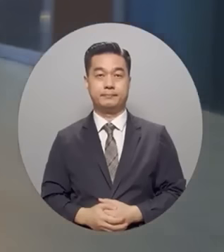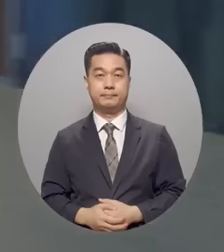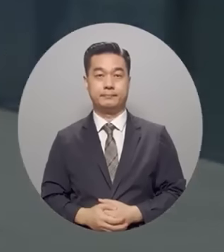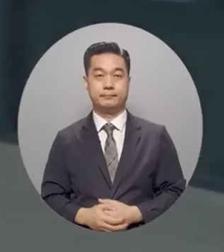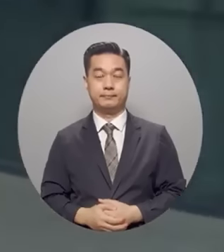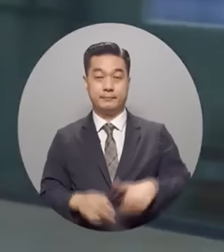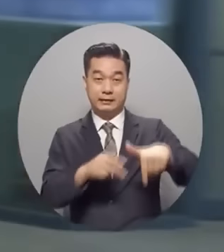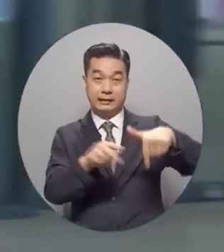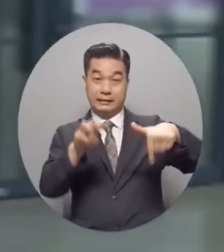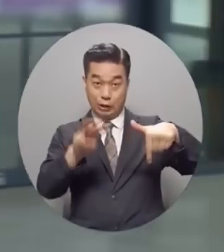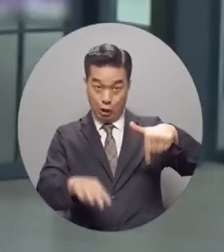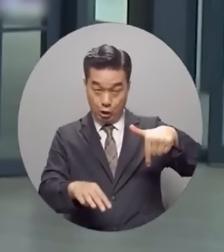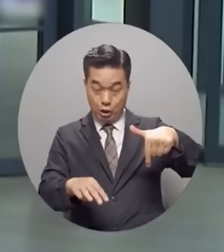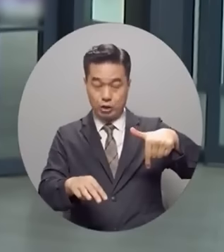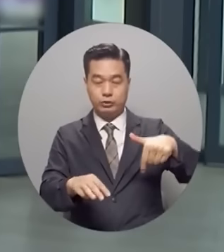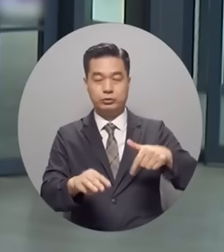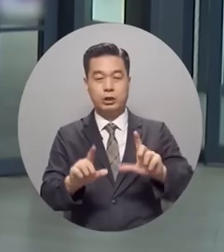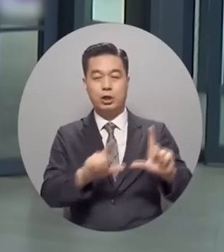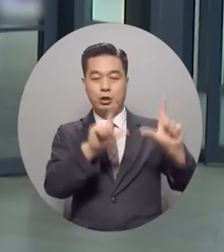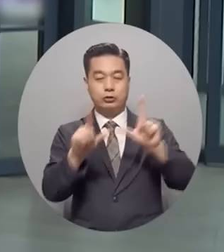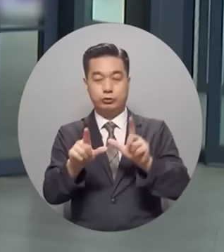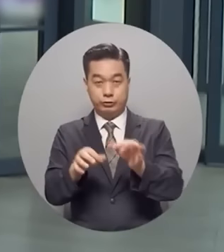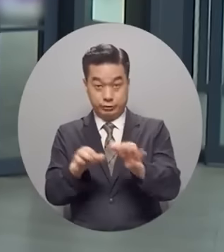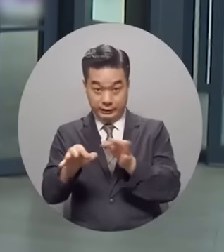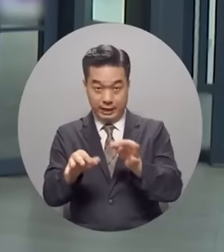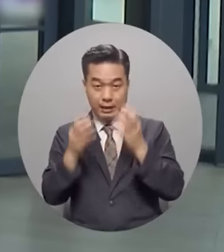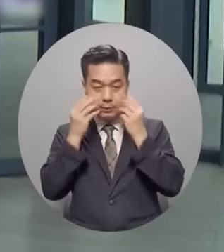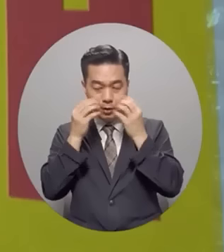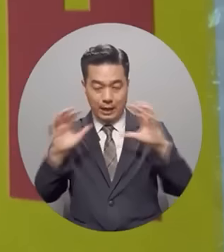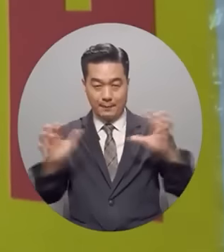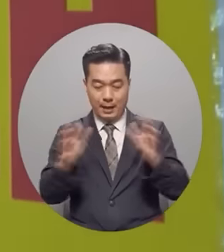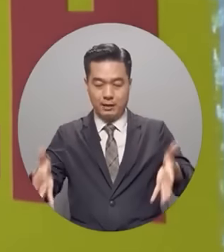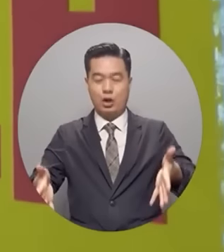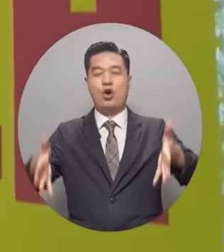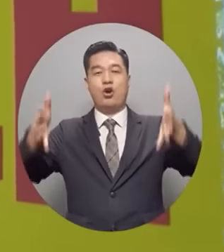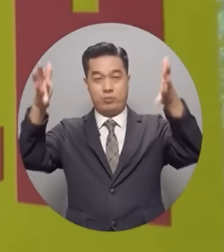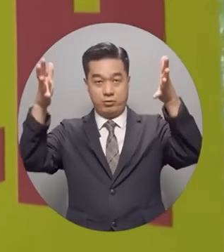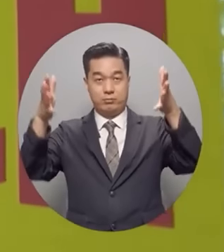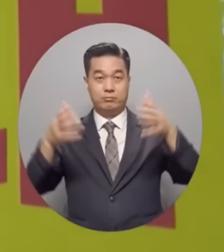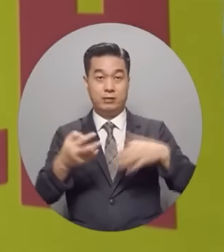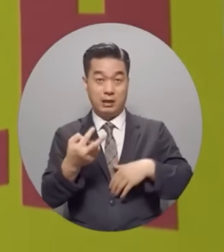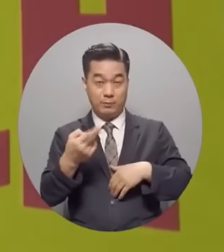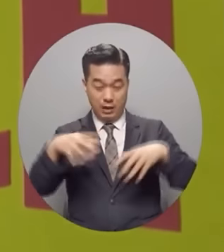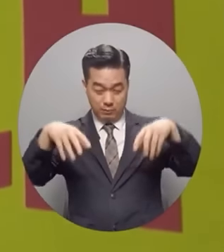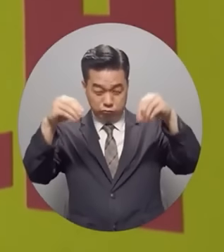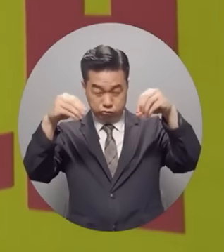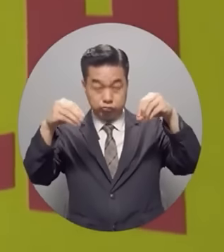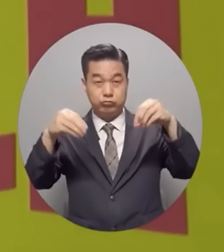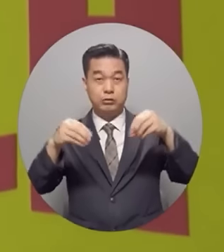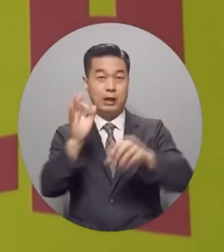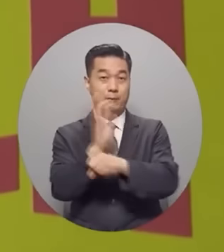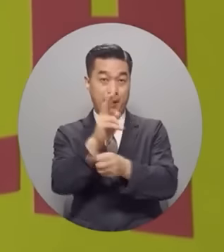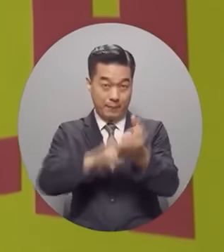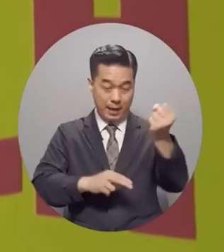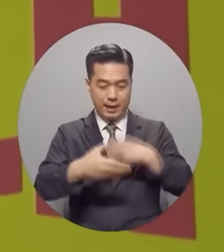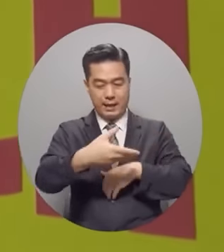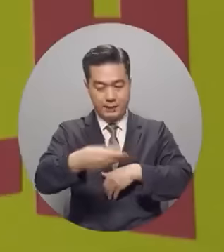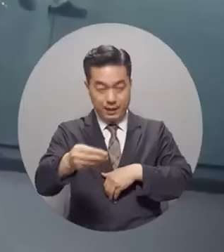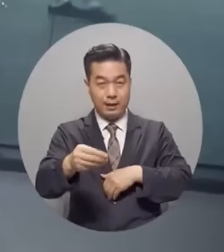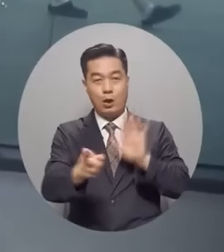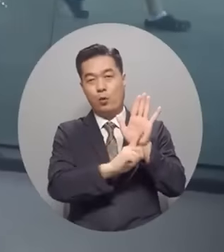인천의 한 주상복합 건물 상가. 불 꺼진 빈 상가들이 보입니다. 매매 임대 광고가 크게